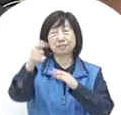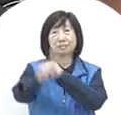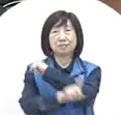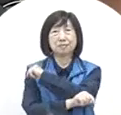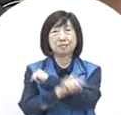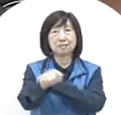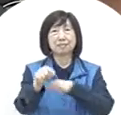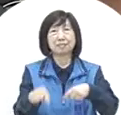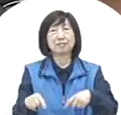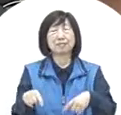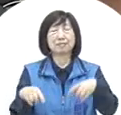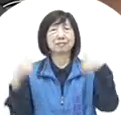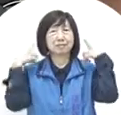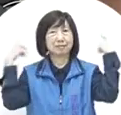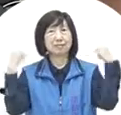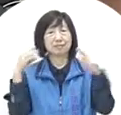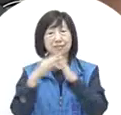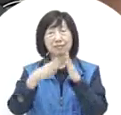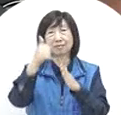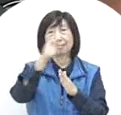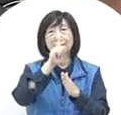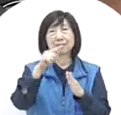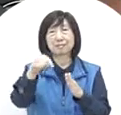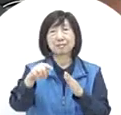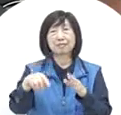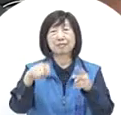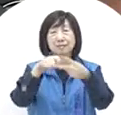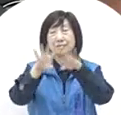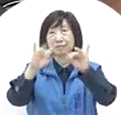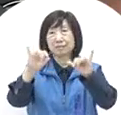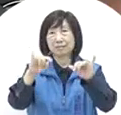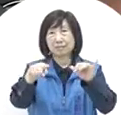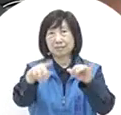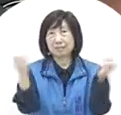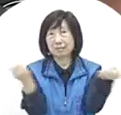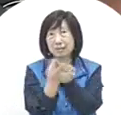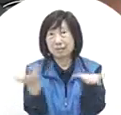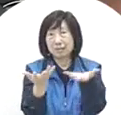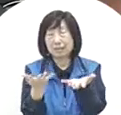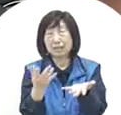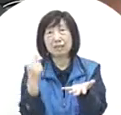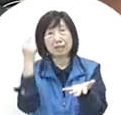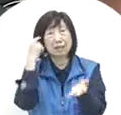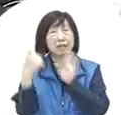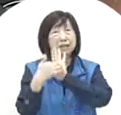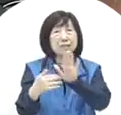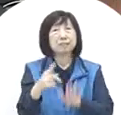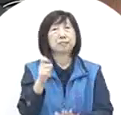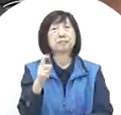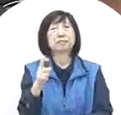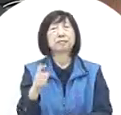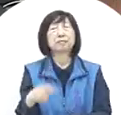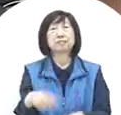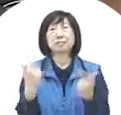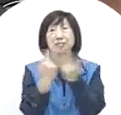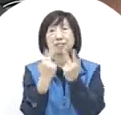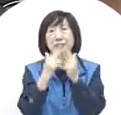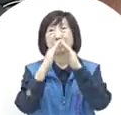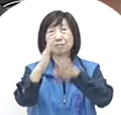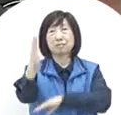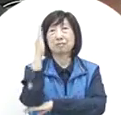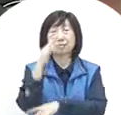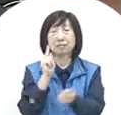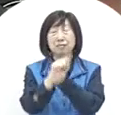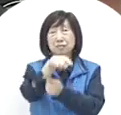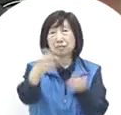讲这句话：工地的公安意外是没办法避免的。我们新北市政府面对工地的公